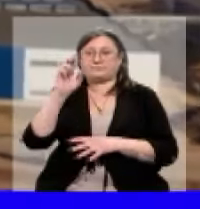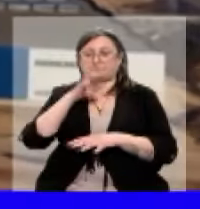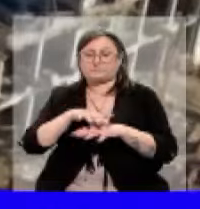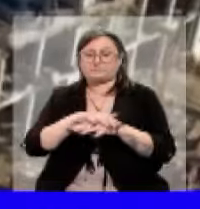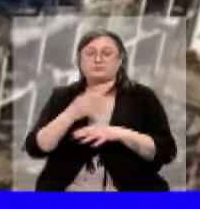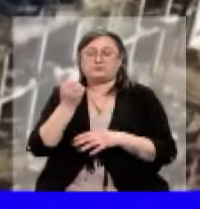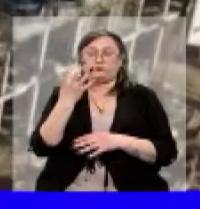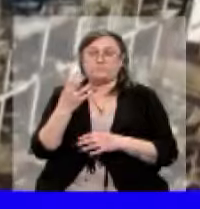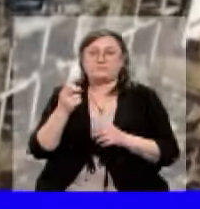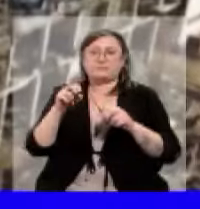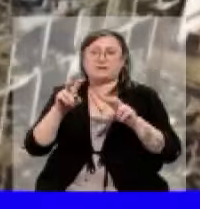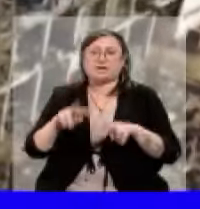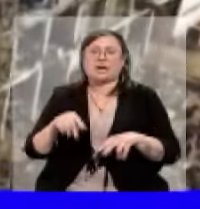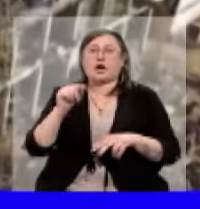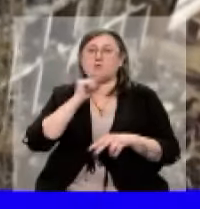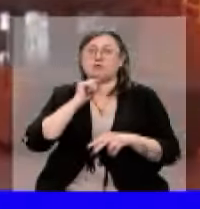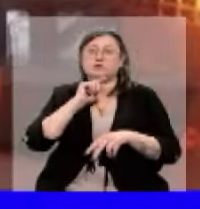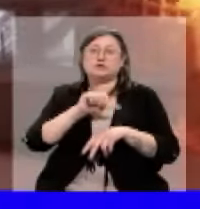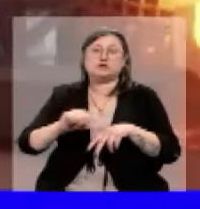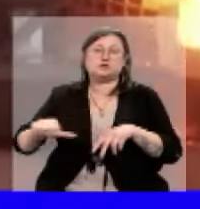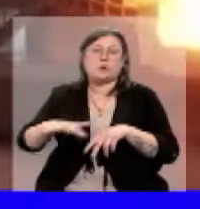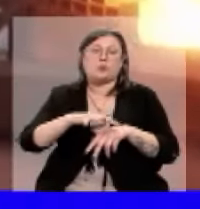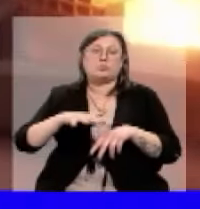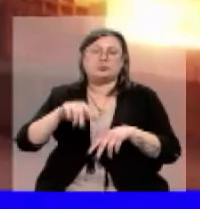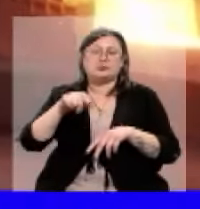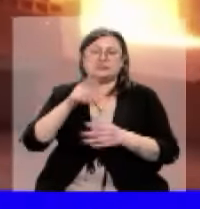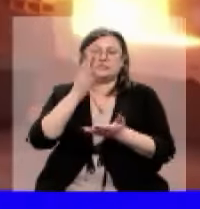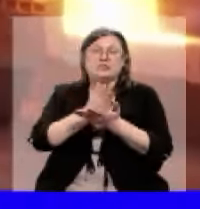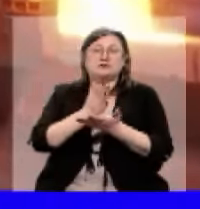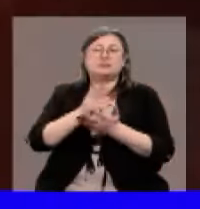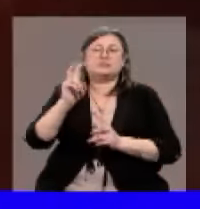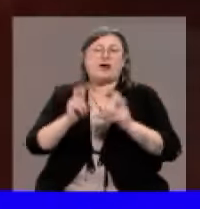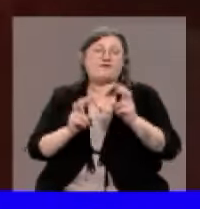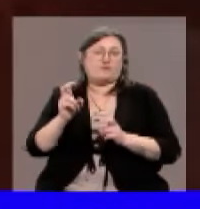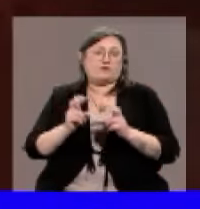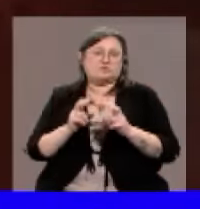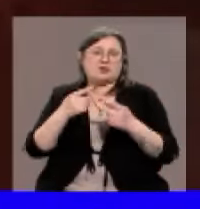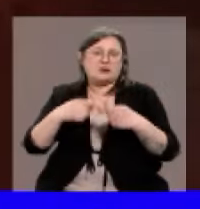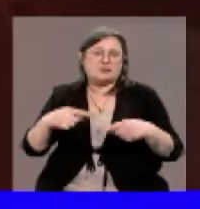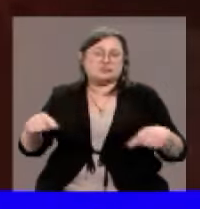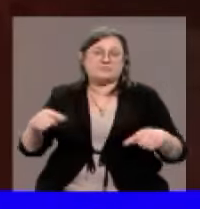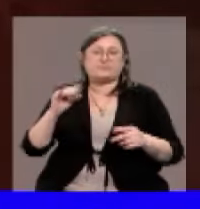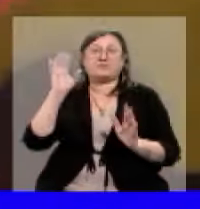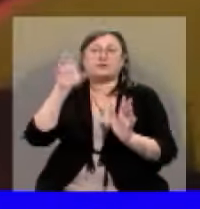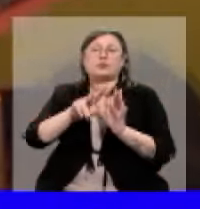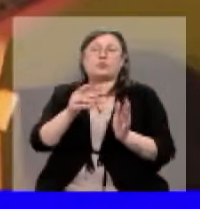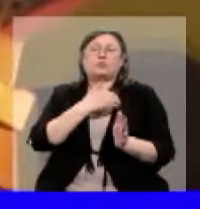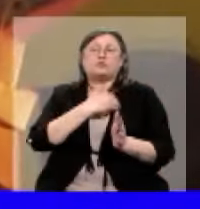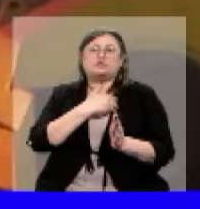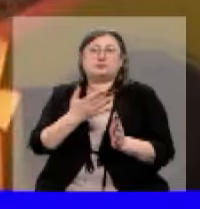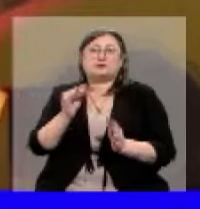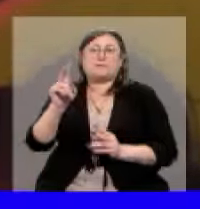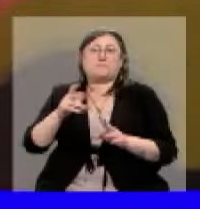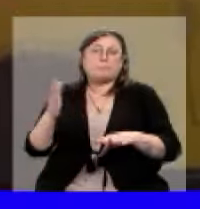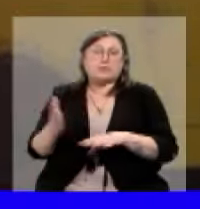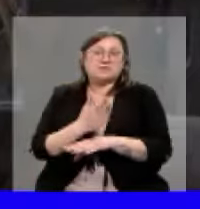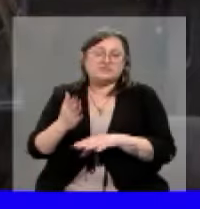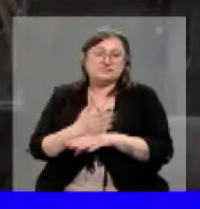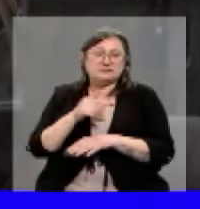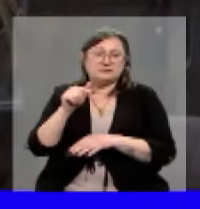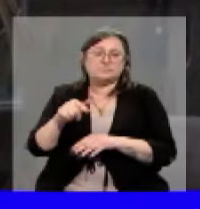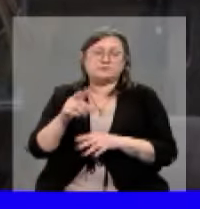арнайы экономикалық аймақ бар. Мұнда түрлі зауыттар шоғырланған. Ақша салып, өнім шығарам деген инвесторларға көп деген жеңілдіктер